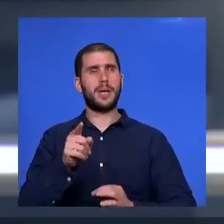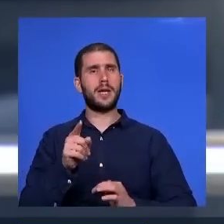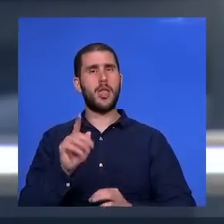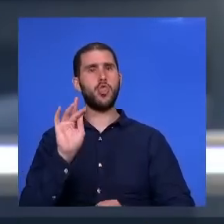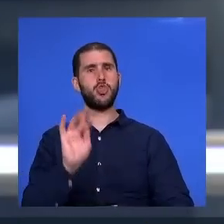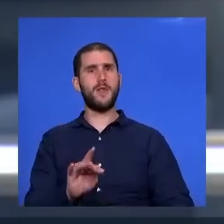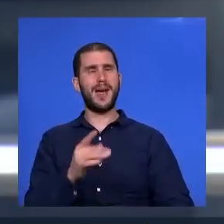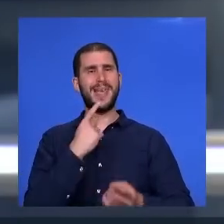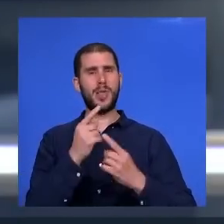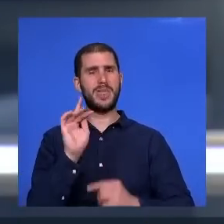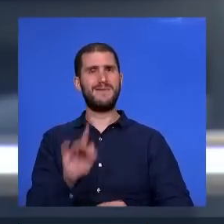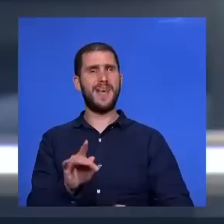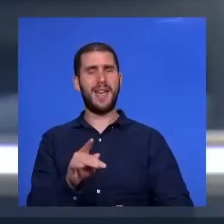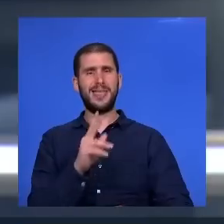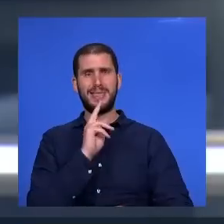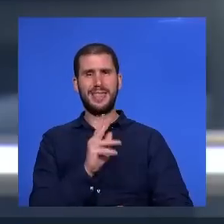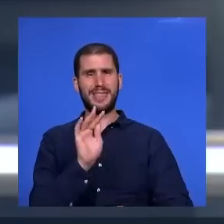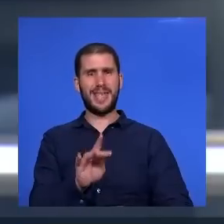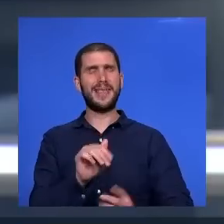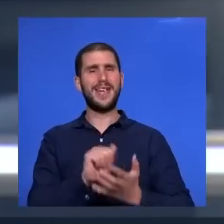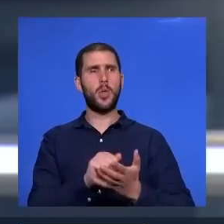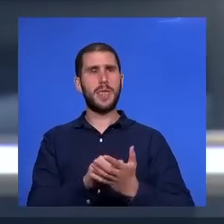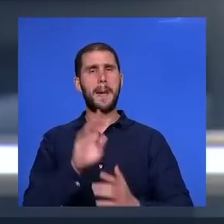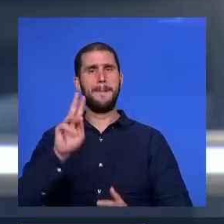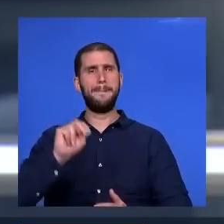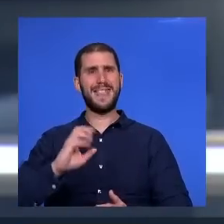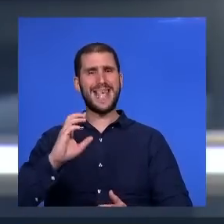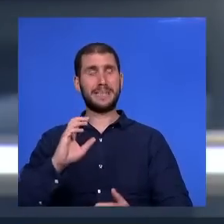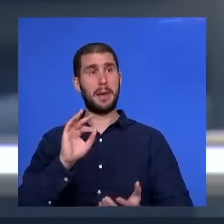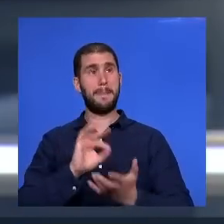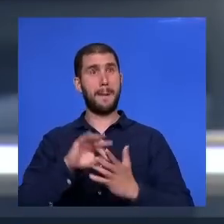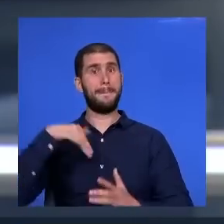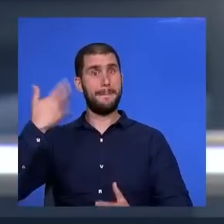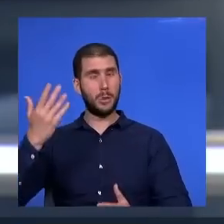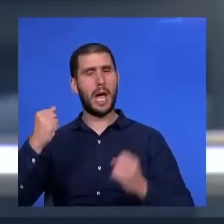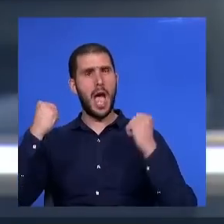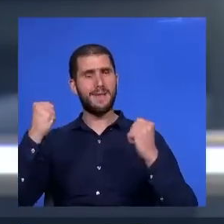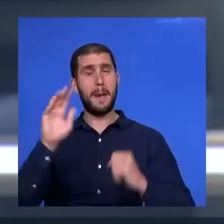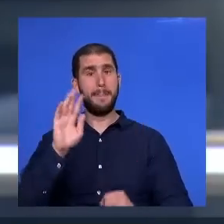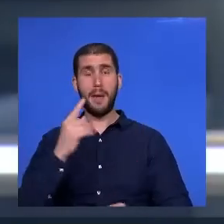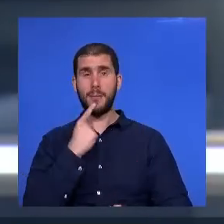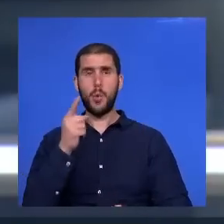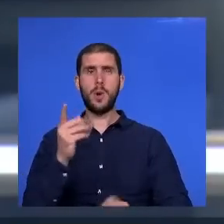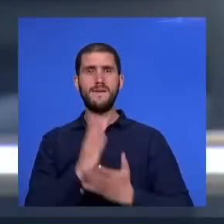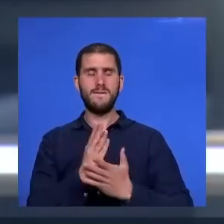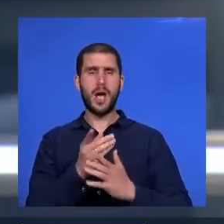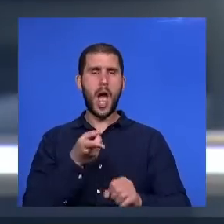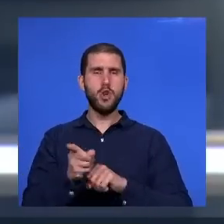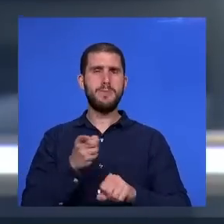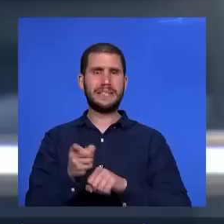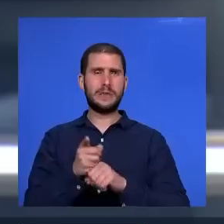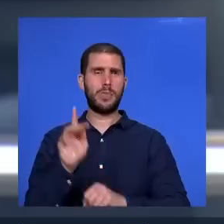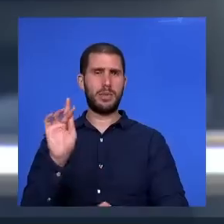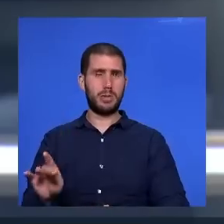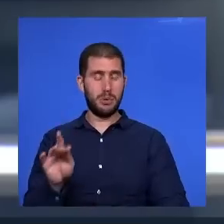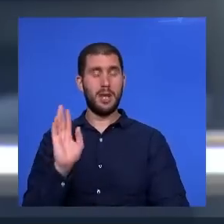לדיון בתביעת הדיבה שהגיש נגד העיתונאי בן כספית. בזמן שבחוץ נערכה הפגנה, נתניהו טען שהוא עובר מסע השמצות מכוון,